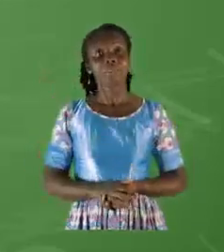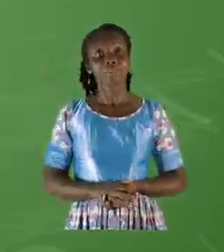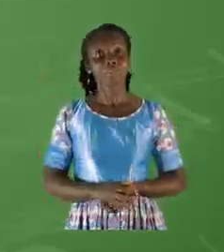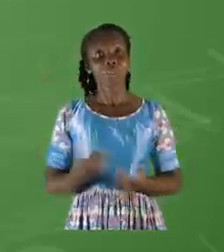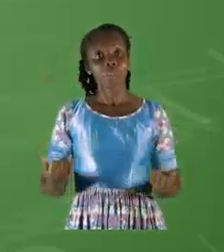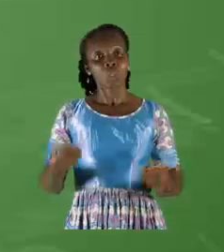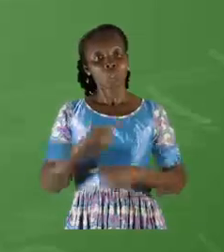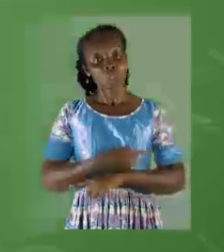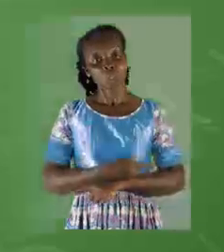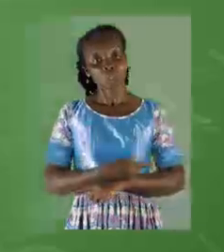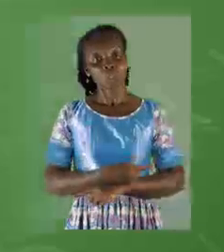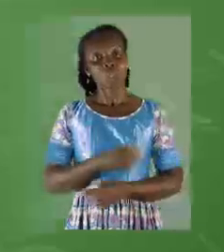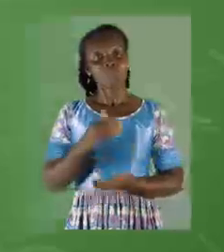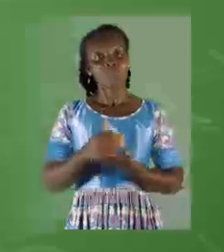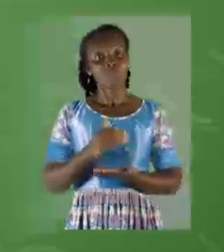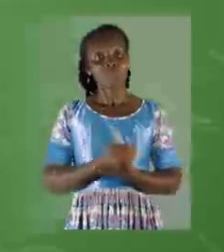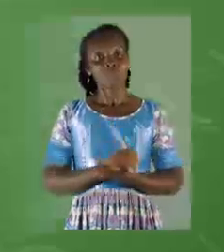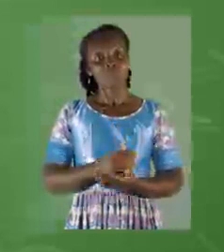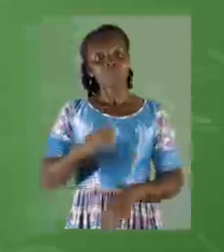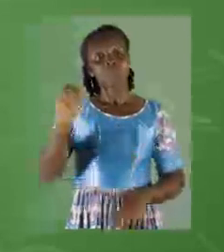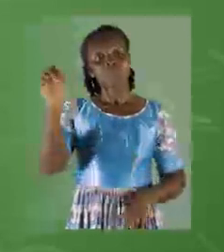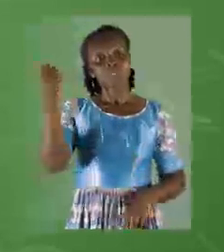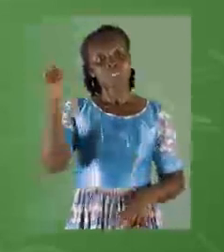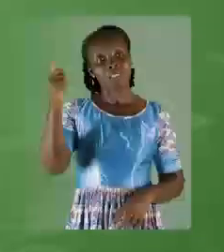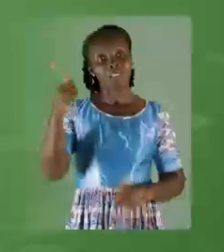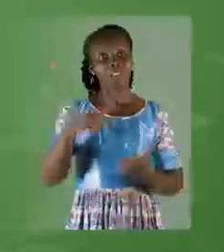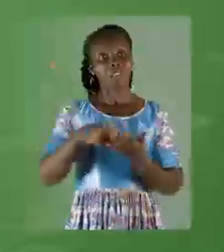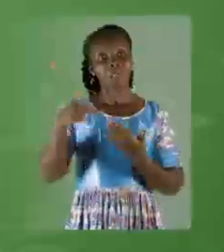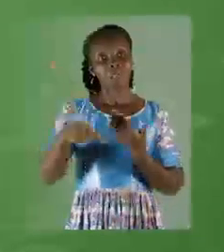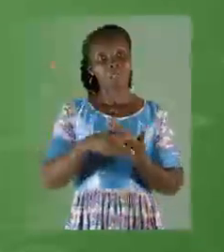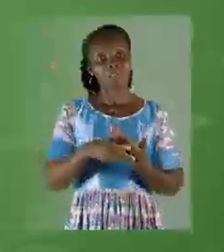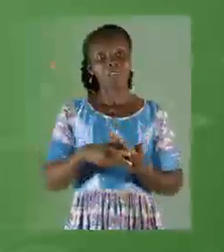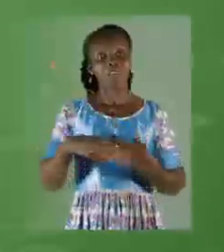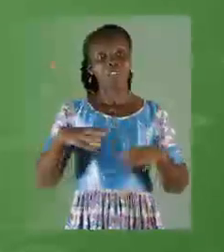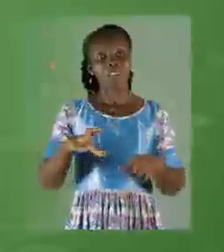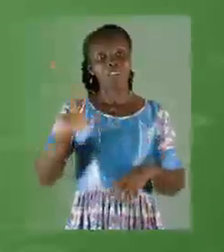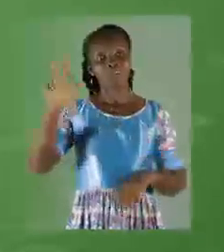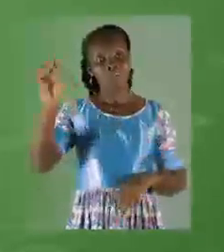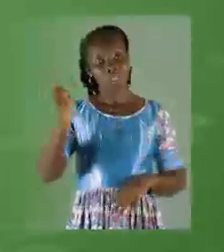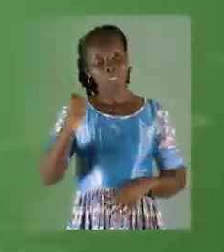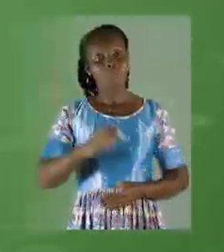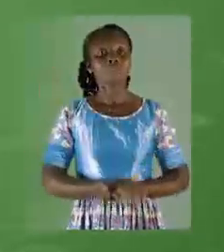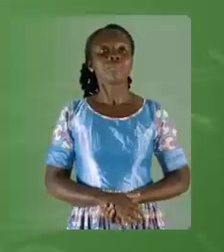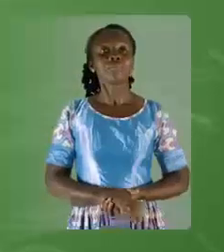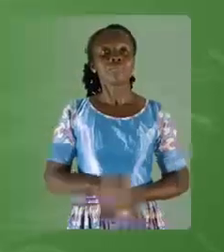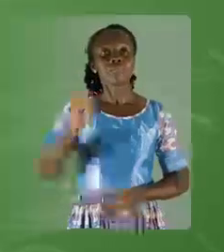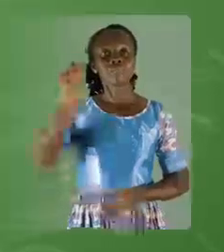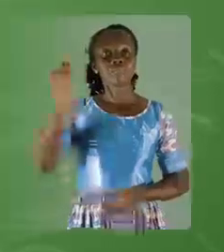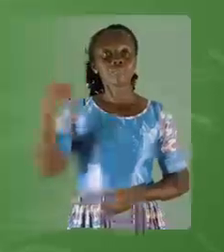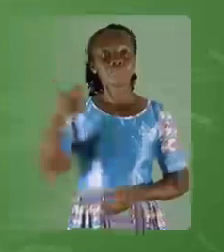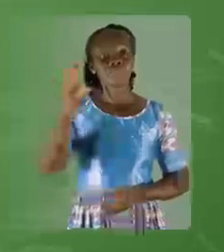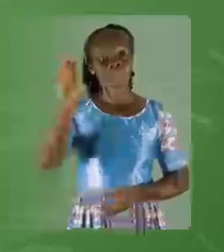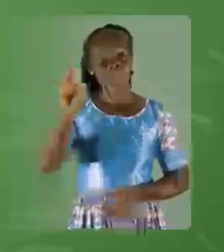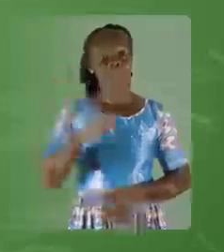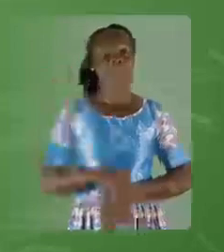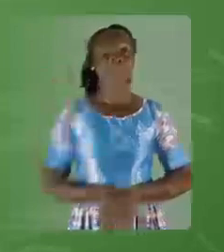Aujourd'hui, nous allons voir la leçon 10 du programme DDIC des classes de 3e.